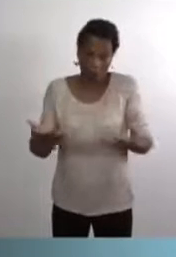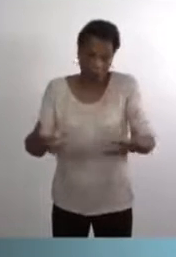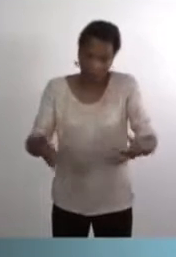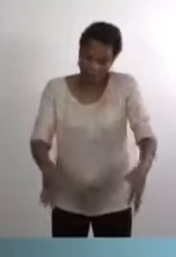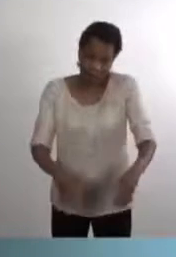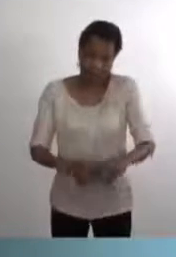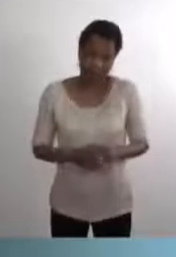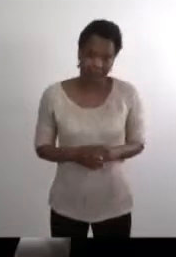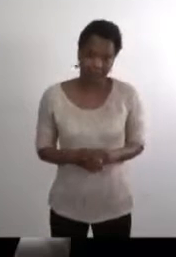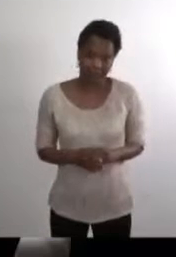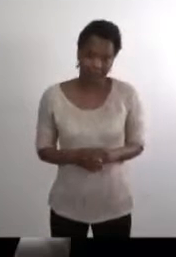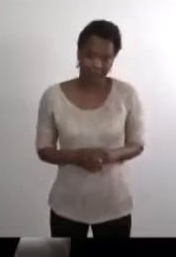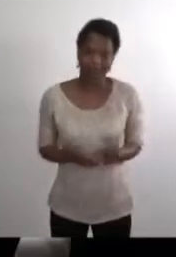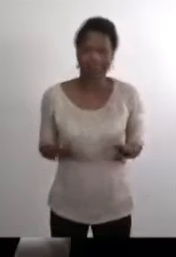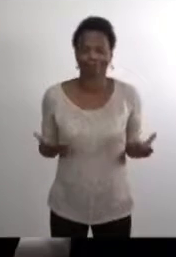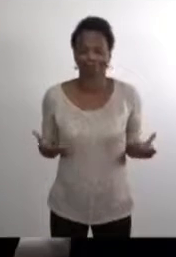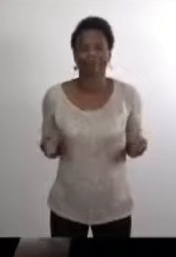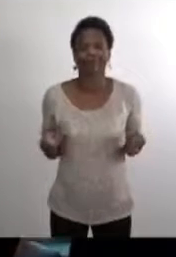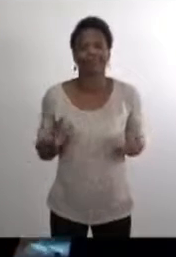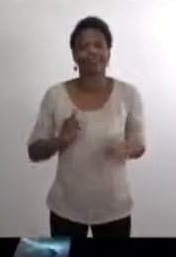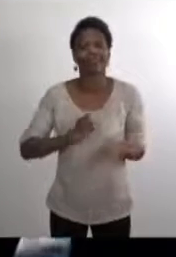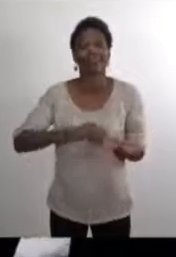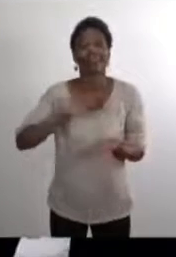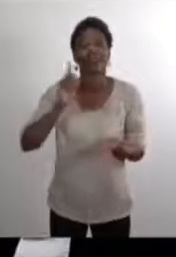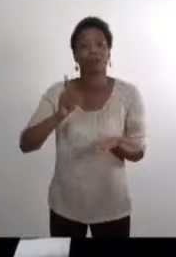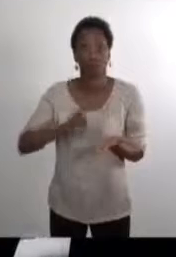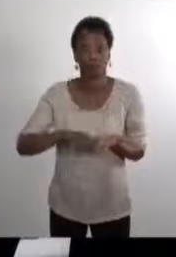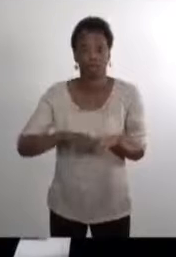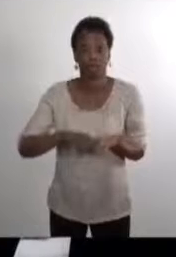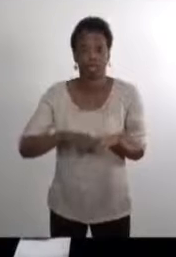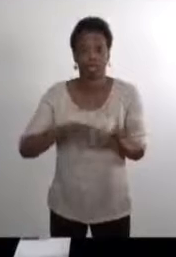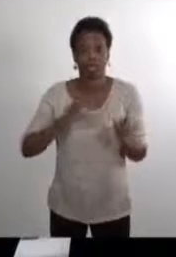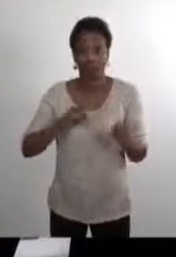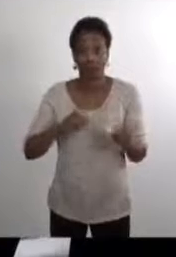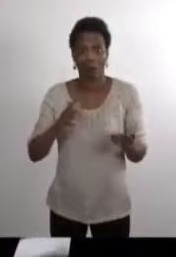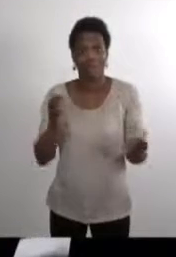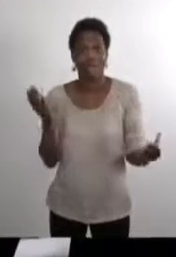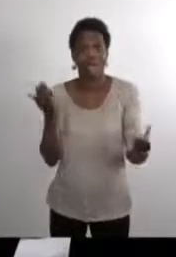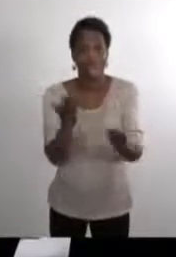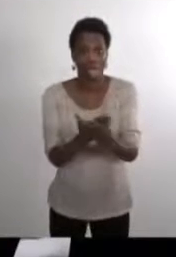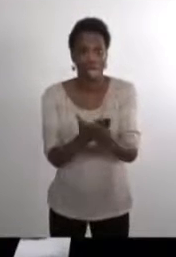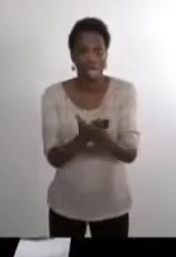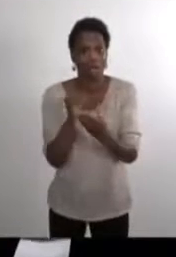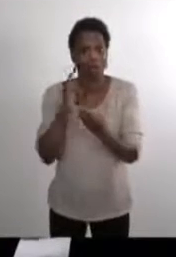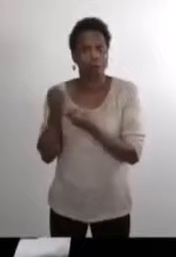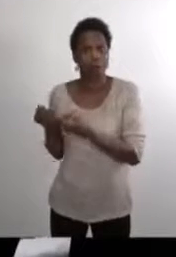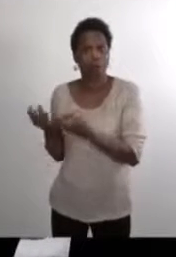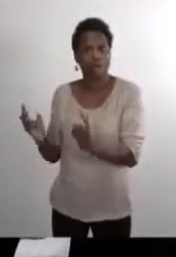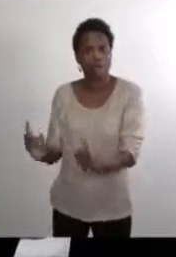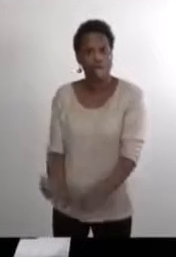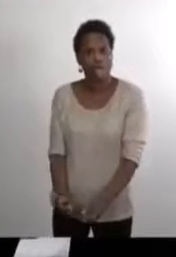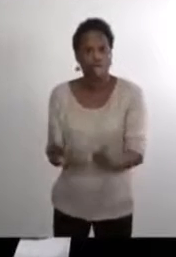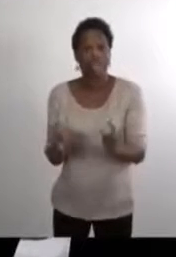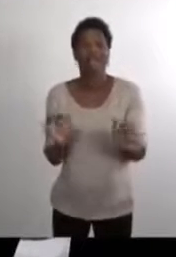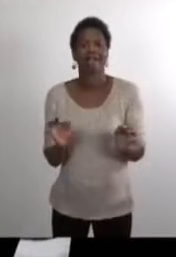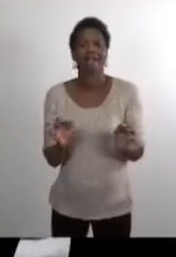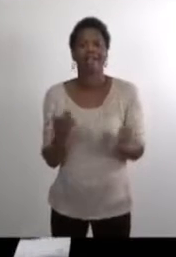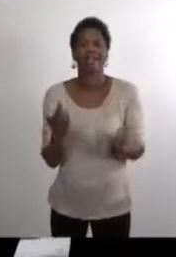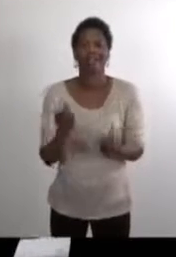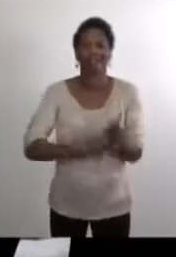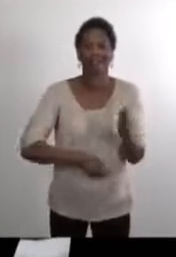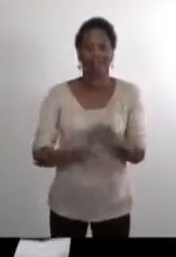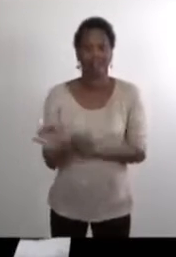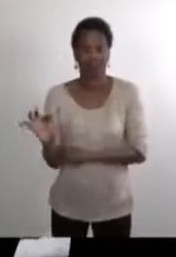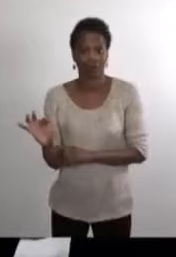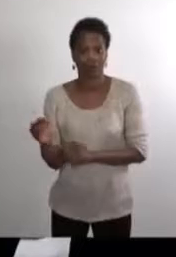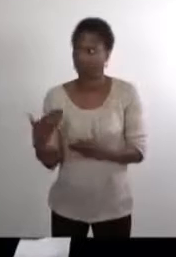vote sur le budget, que vous aviez des marges de manœuvre aujourd'hui pour baisser la taxe foncière. Ça a été fait